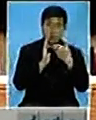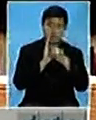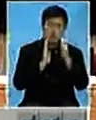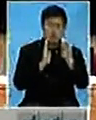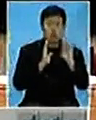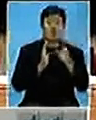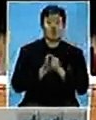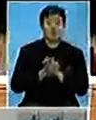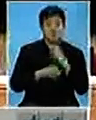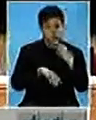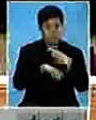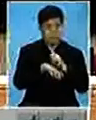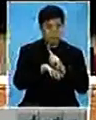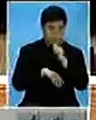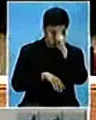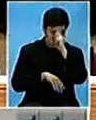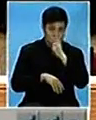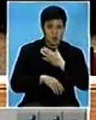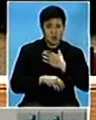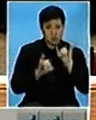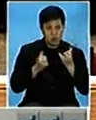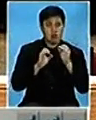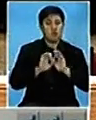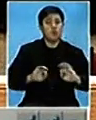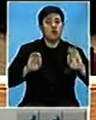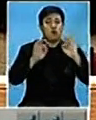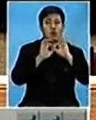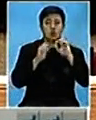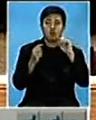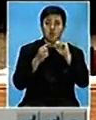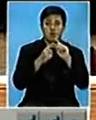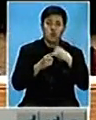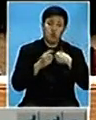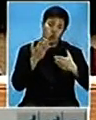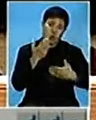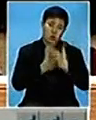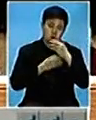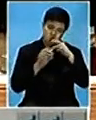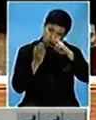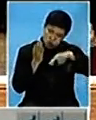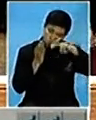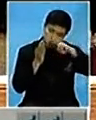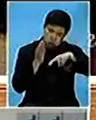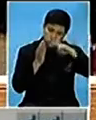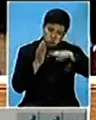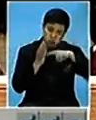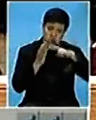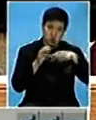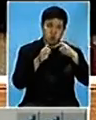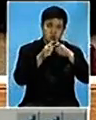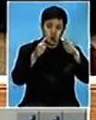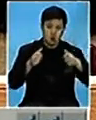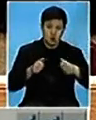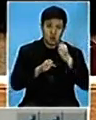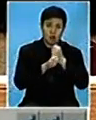านประธานที่เคารพครับวันนี้เป็นวันที่มีความสำคัญยิ่งเราได้มีโอกาสพิจารณารายงานประจำปี